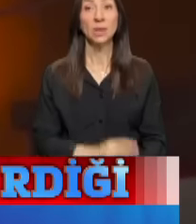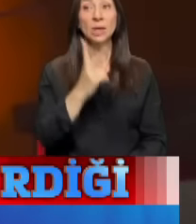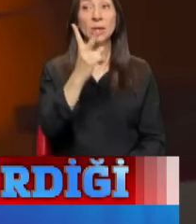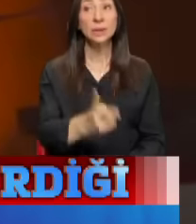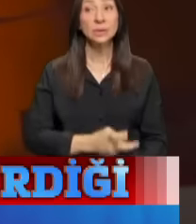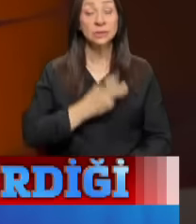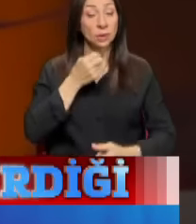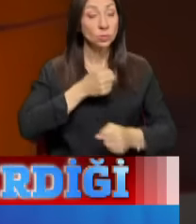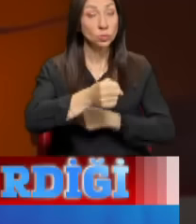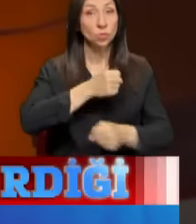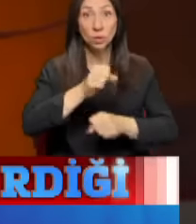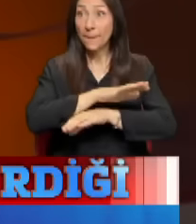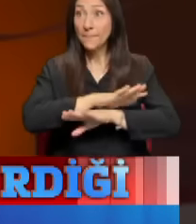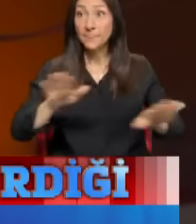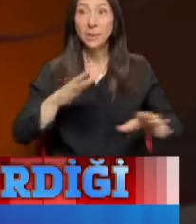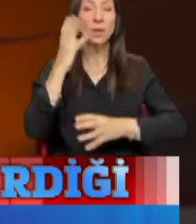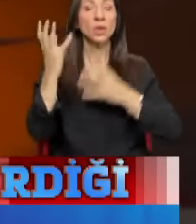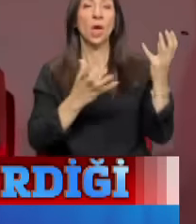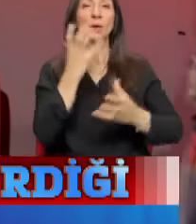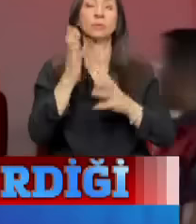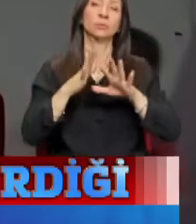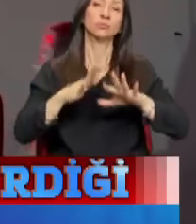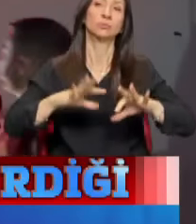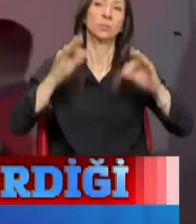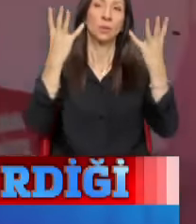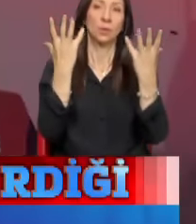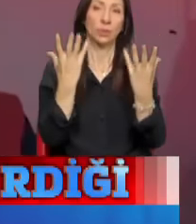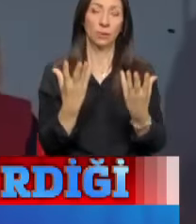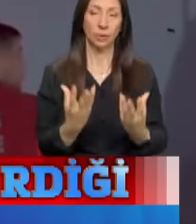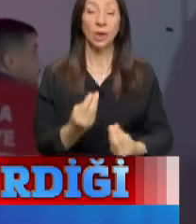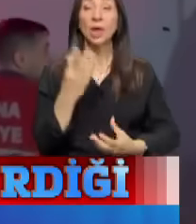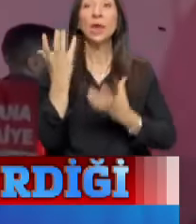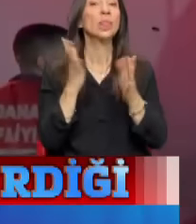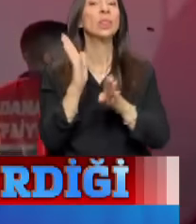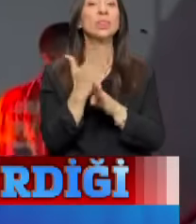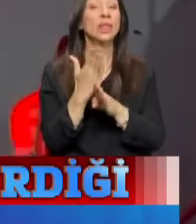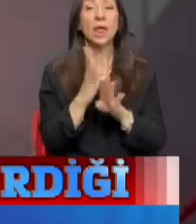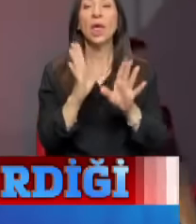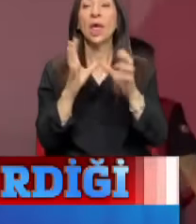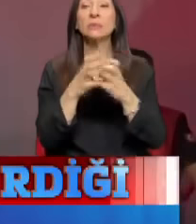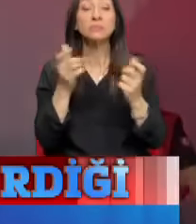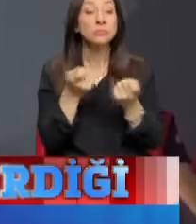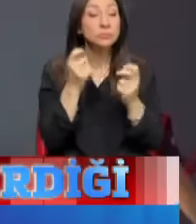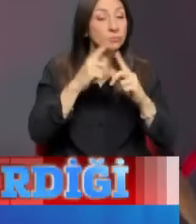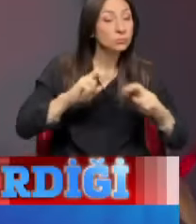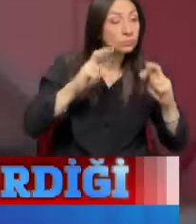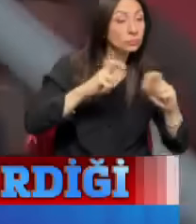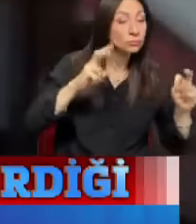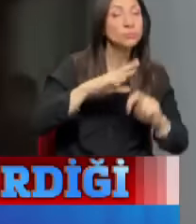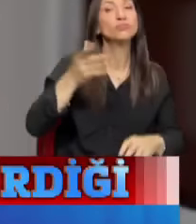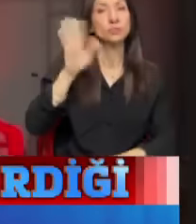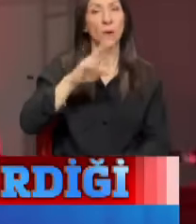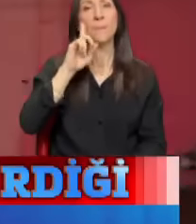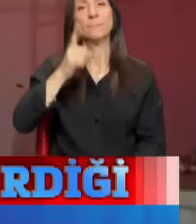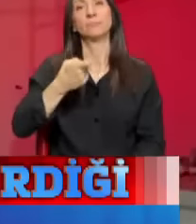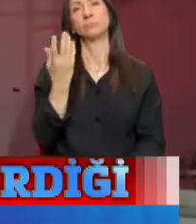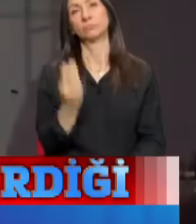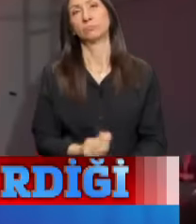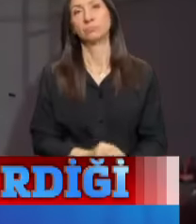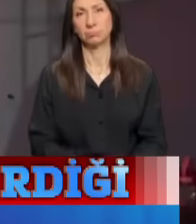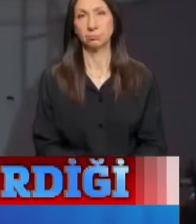2 saat süren mücadelenin ardından yangın kontrol altına alındı. Yangının çıkış nedeni ekiplerin çalışmasının ardından belli olacak.